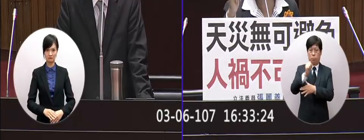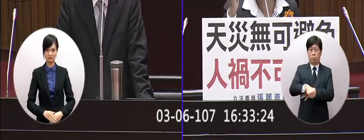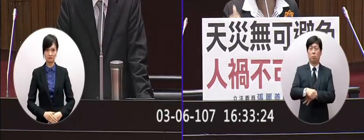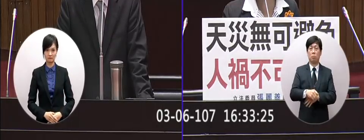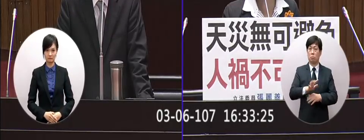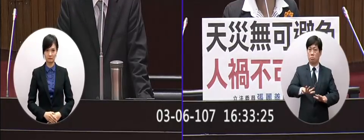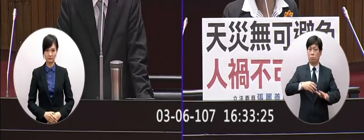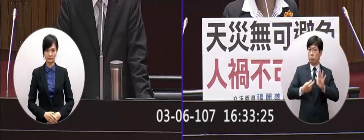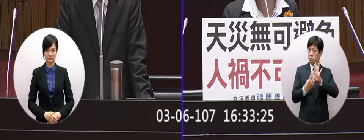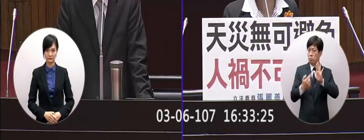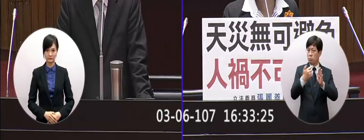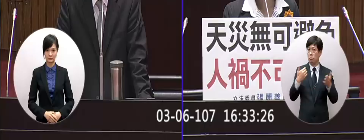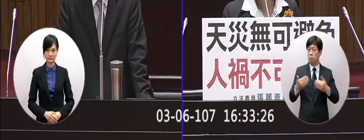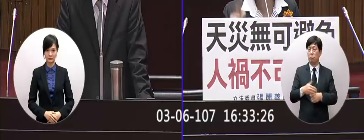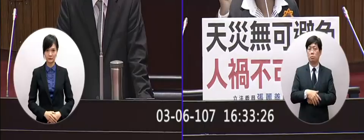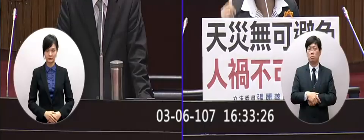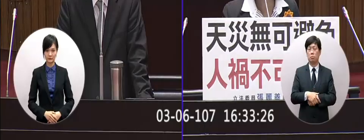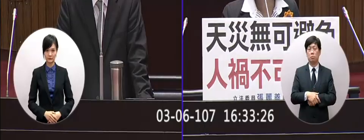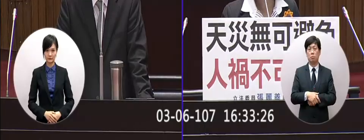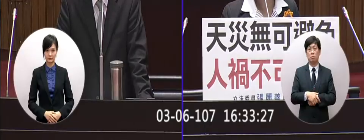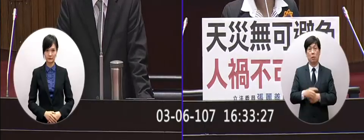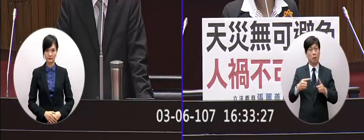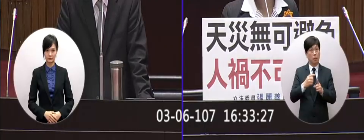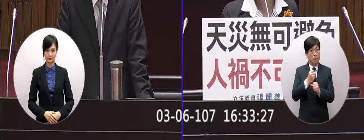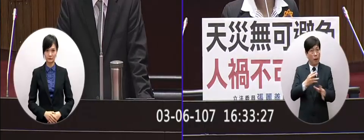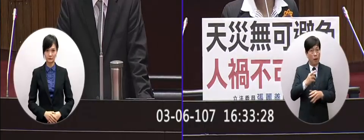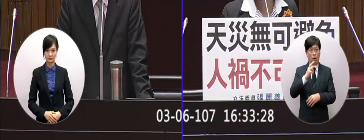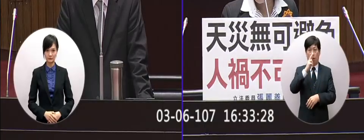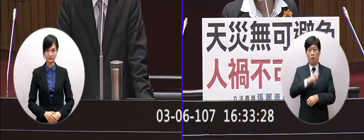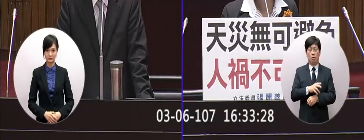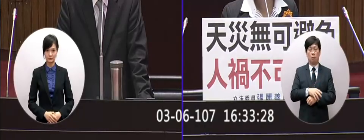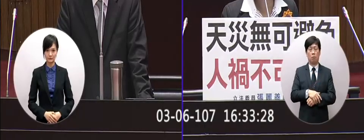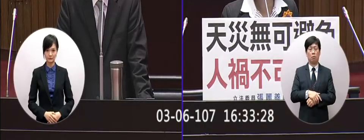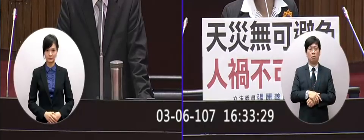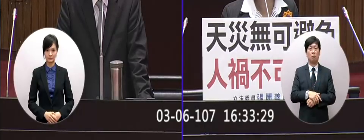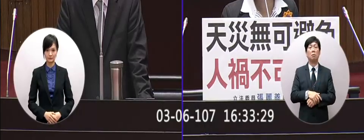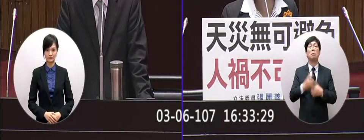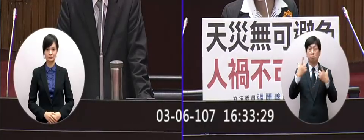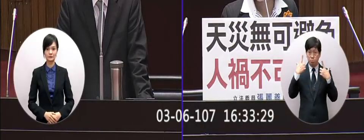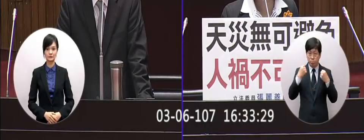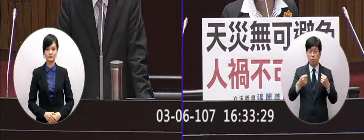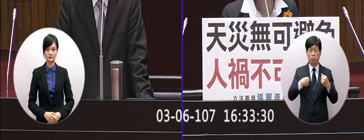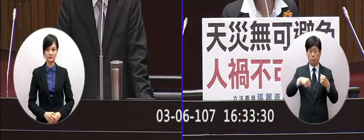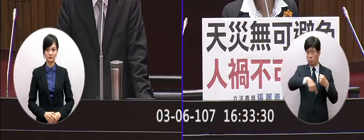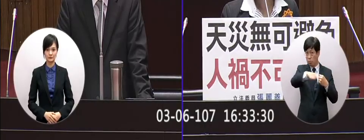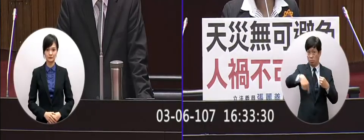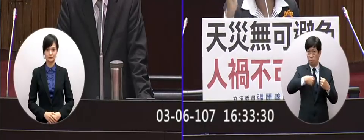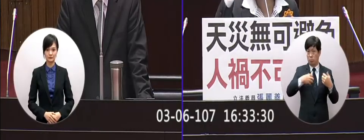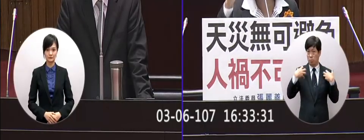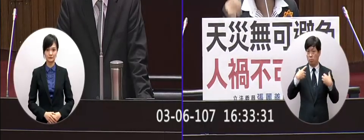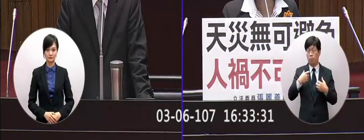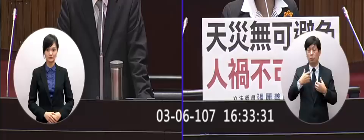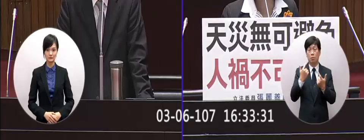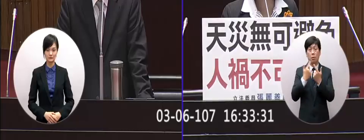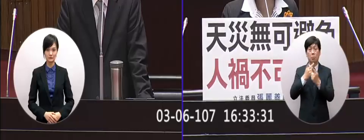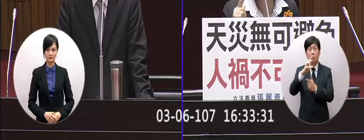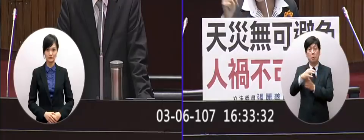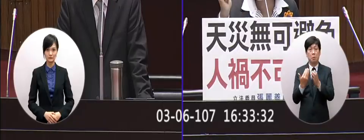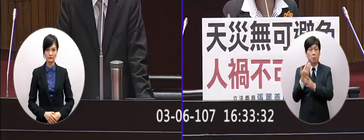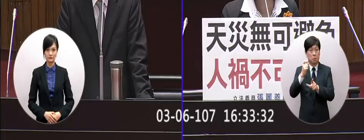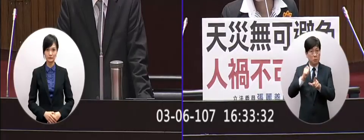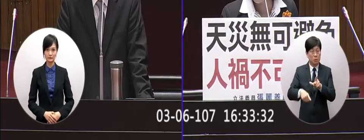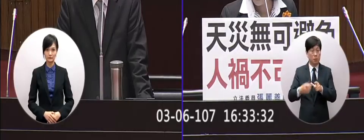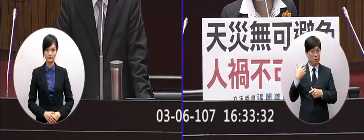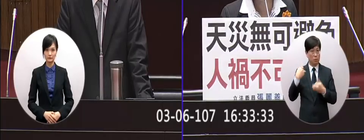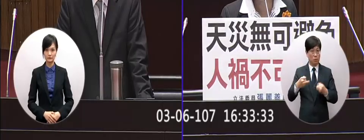他今天讲得非常清楚，人为疏失，本来相关单位就要承担。台北农产公司以